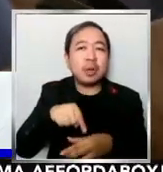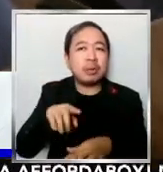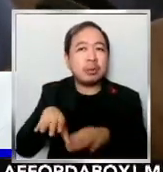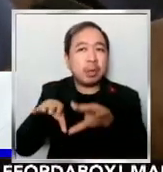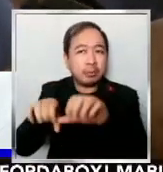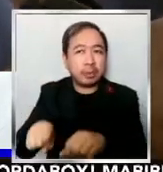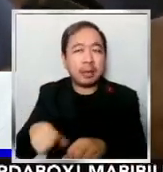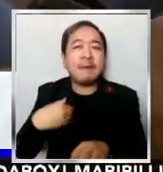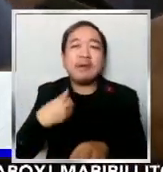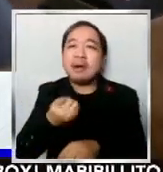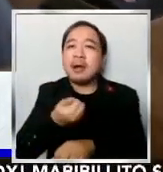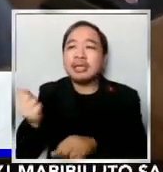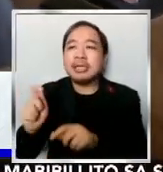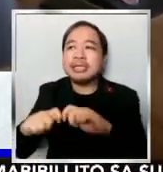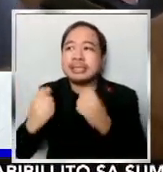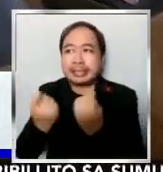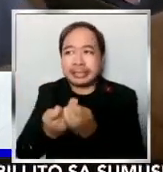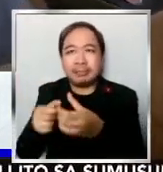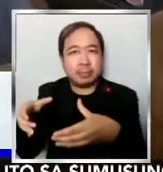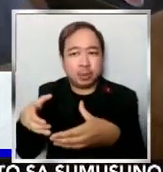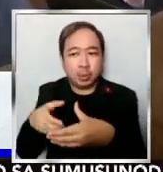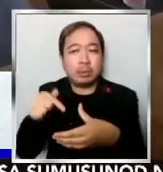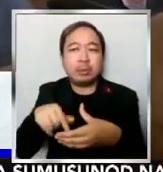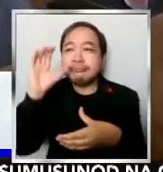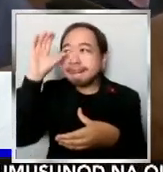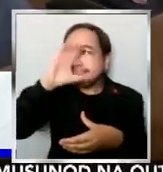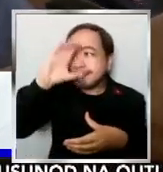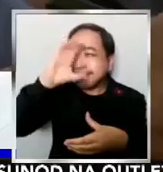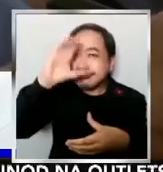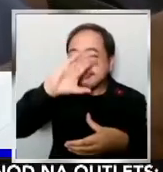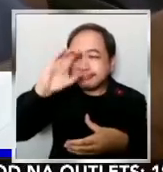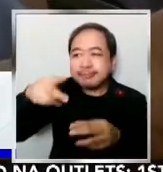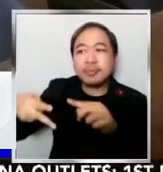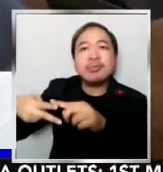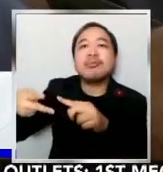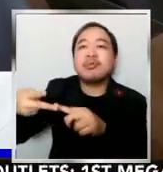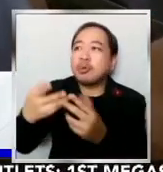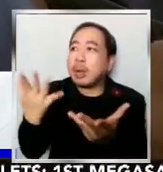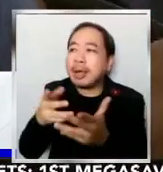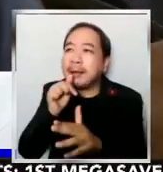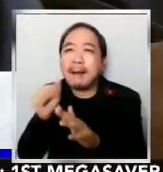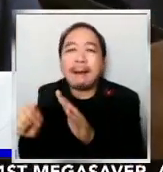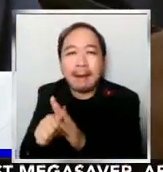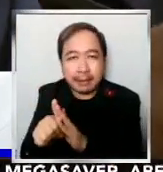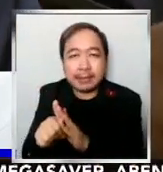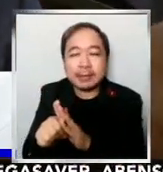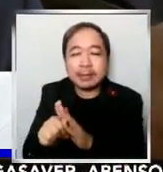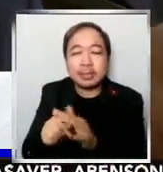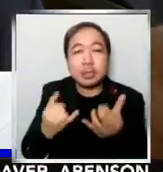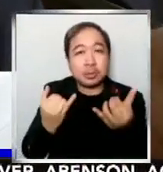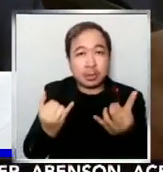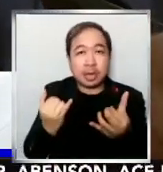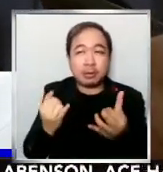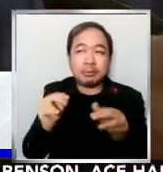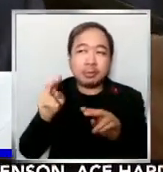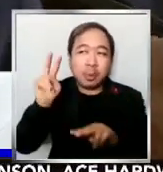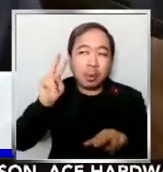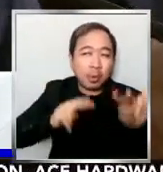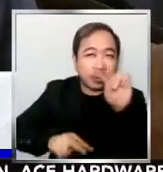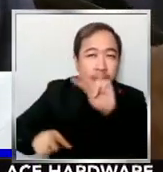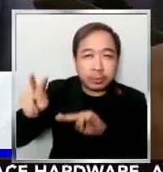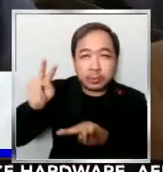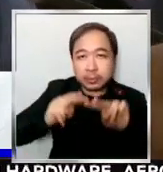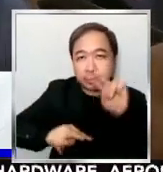to look for them. So far ngayon, sabi ko nga, lahat yan ay we are just monitoring, we are